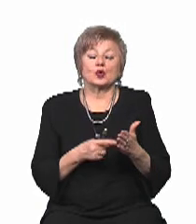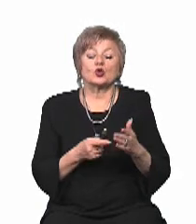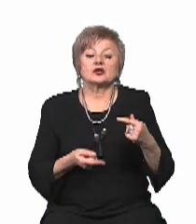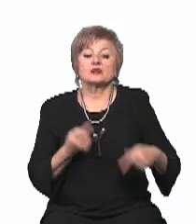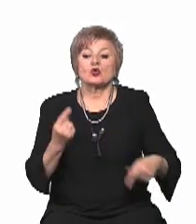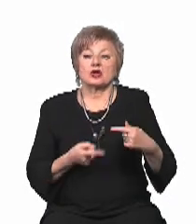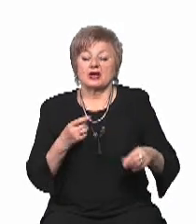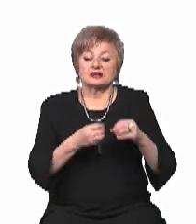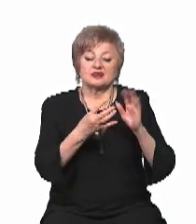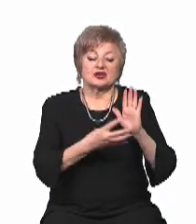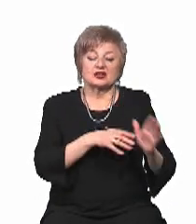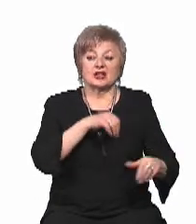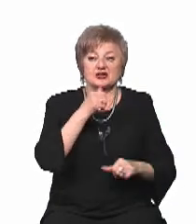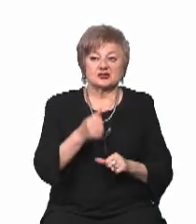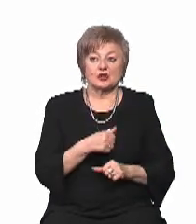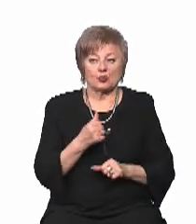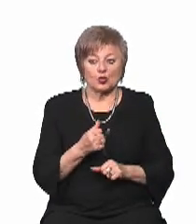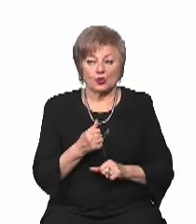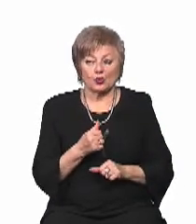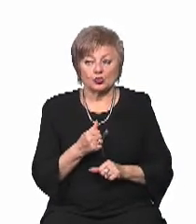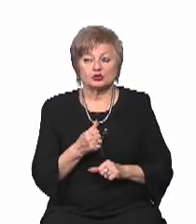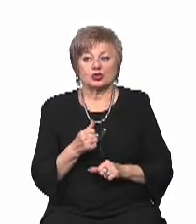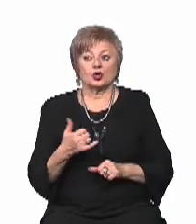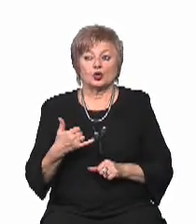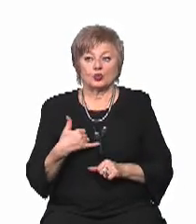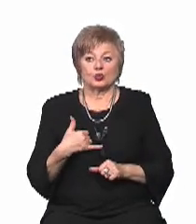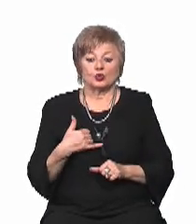В 19-му році, якщо ми додамо до цієї статистики, вона